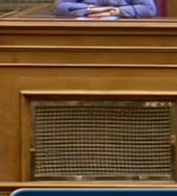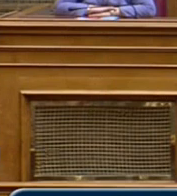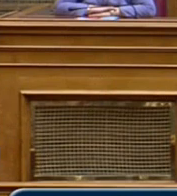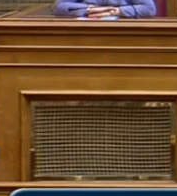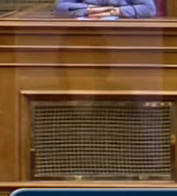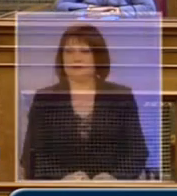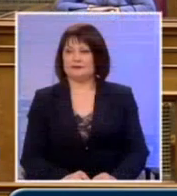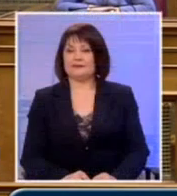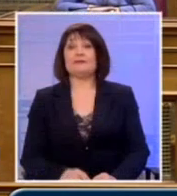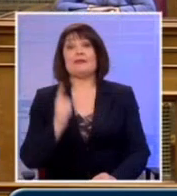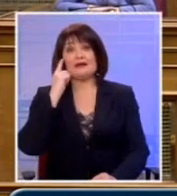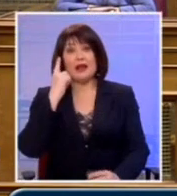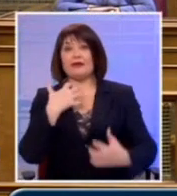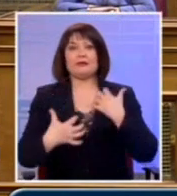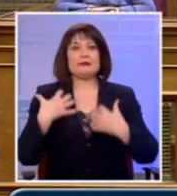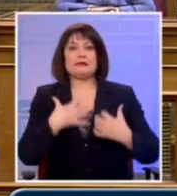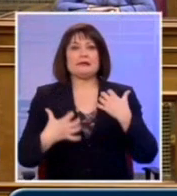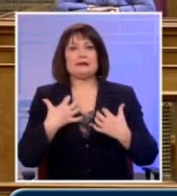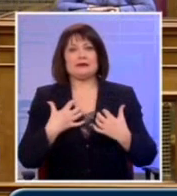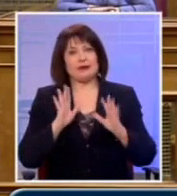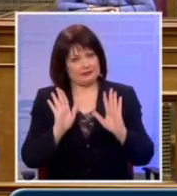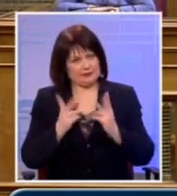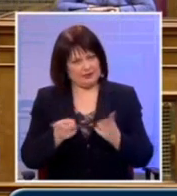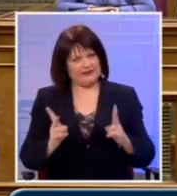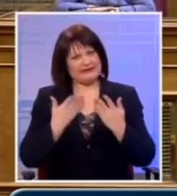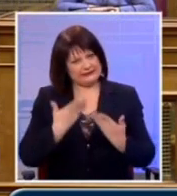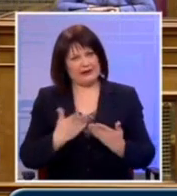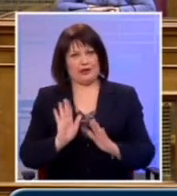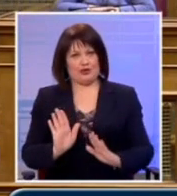Κατανοώ την ανησυχία, αλλά επιτρέψτε μου να ολοκληρώσω.